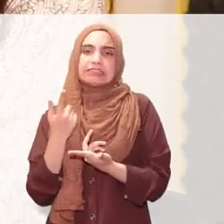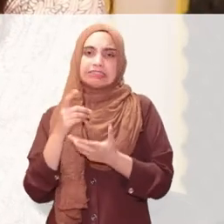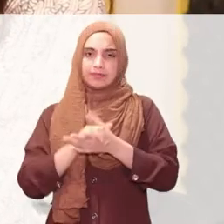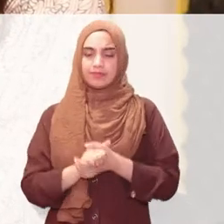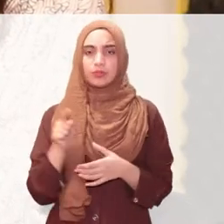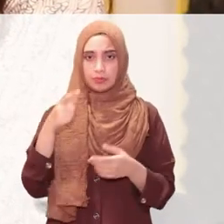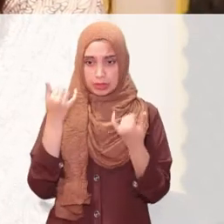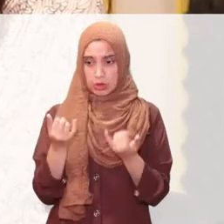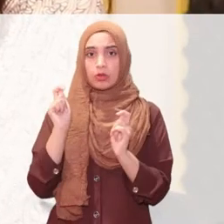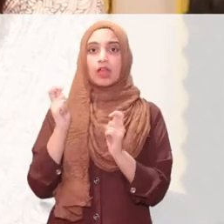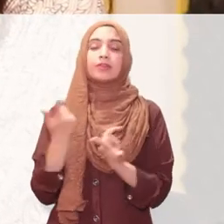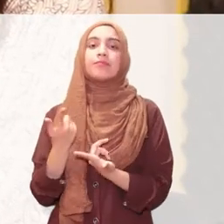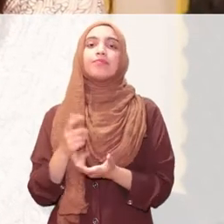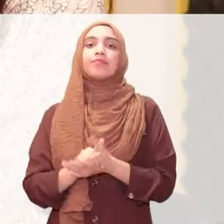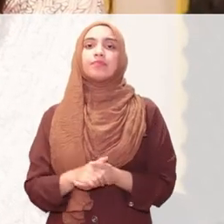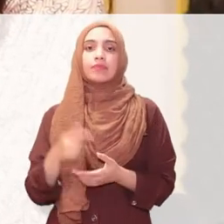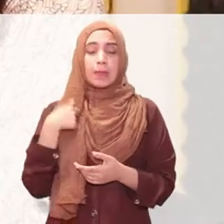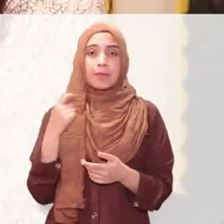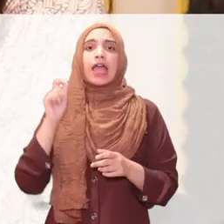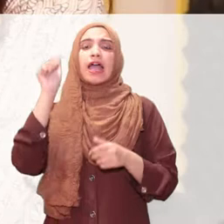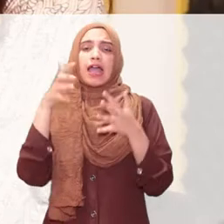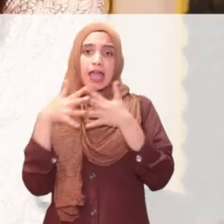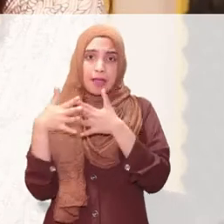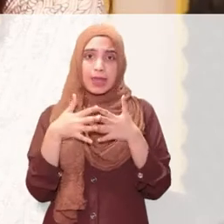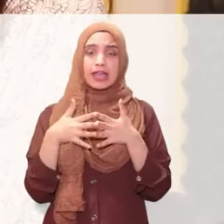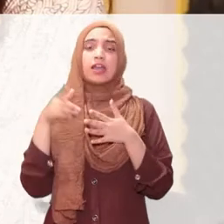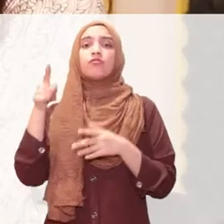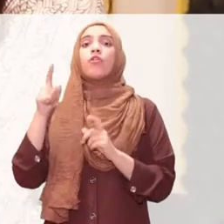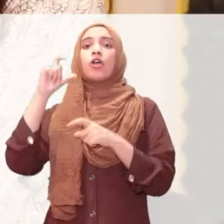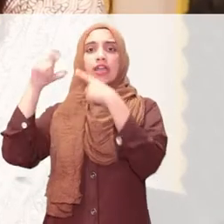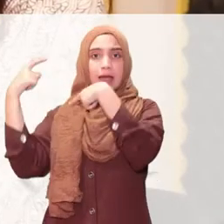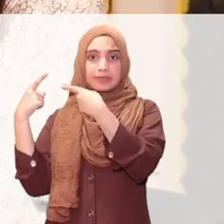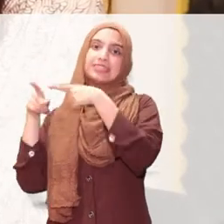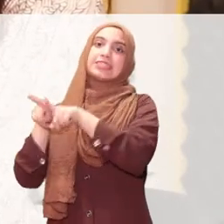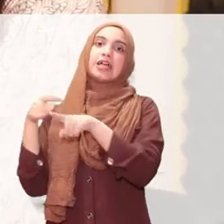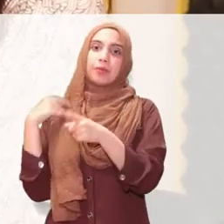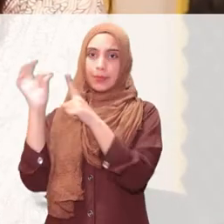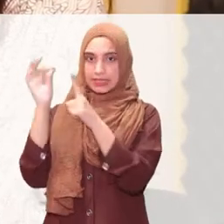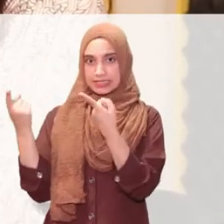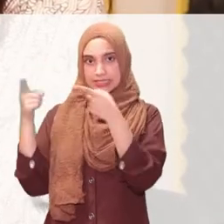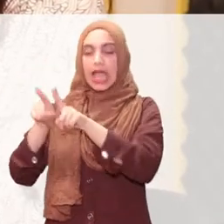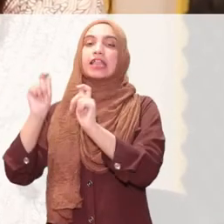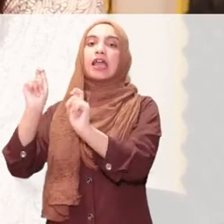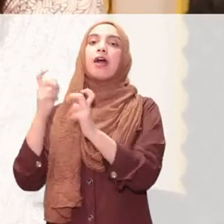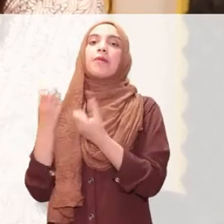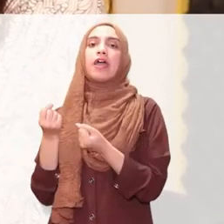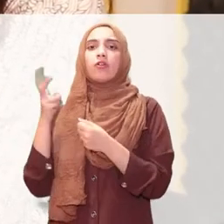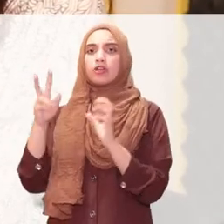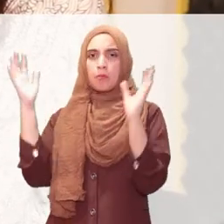इनफॉरमेशन फ्रॉम पाकिस्तान एंड क्लाइमेट चेंज इन इंश्योरेंस